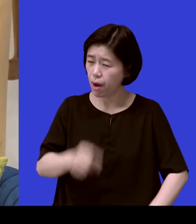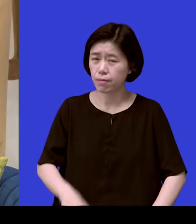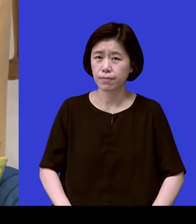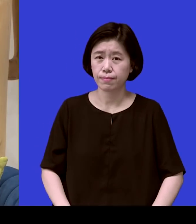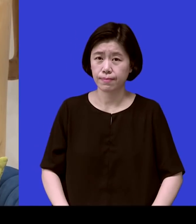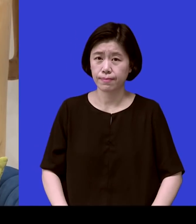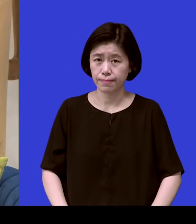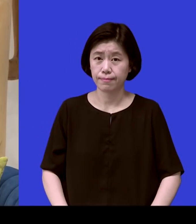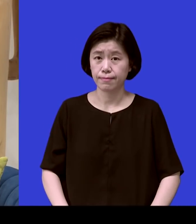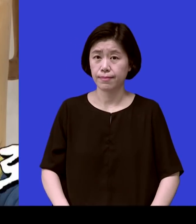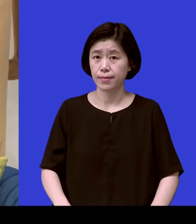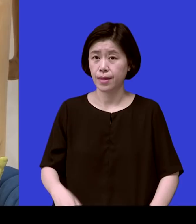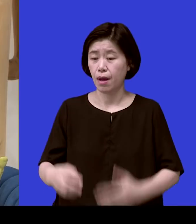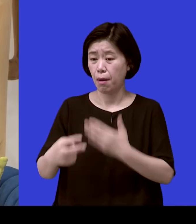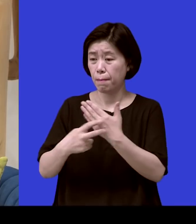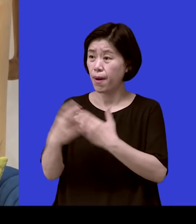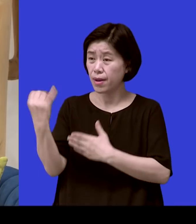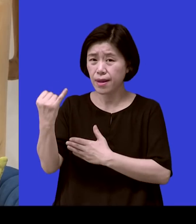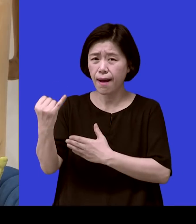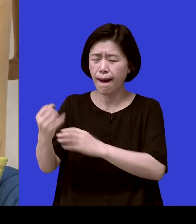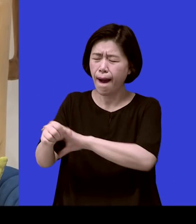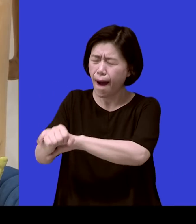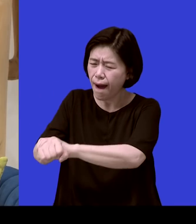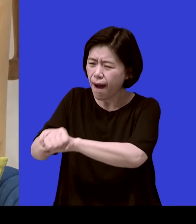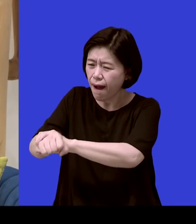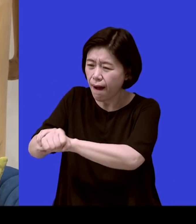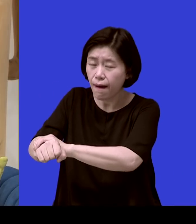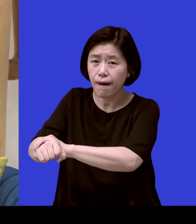꽉 잡았는지 제 손톱이 그